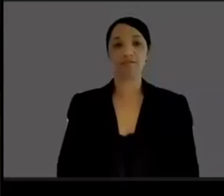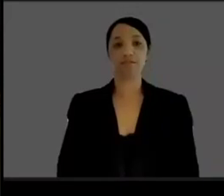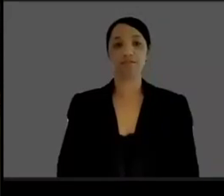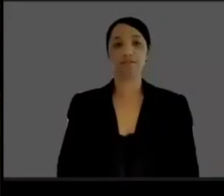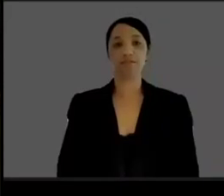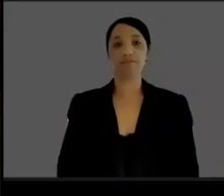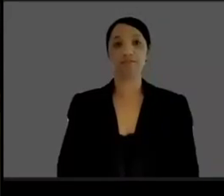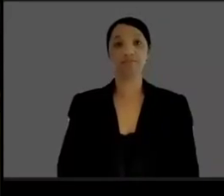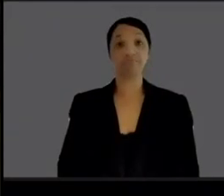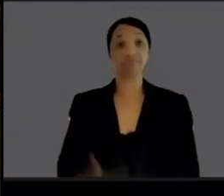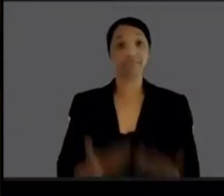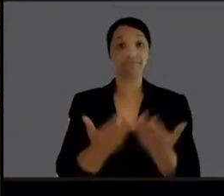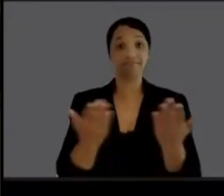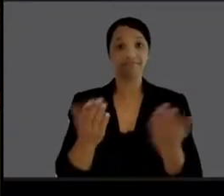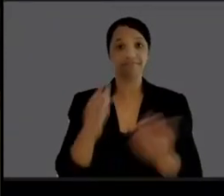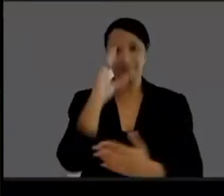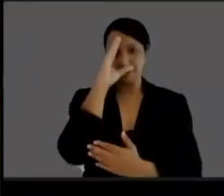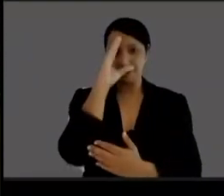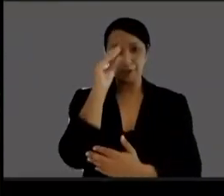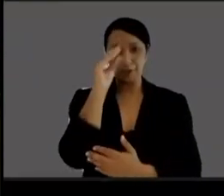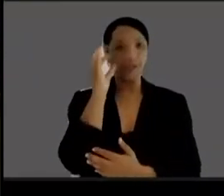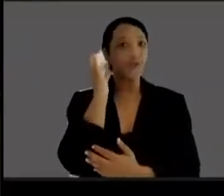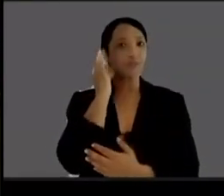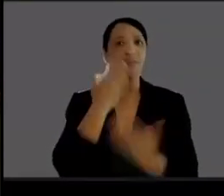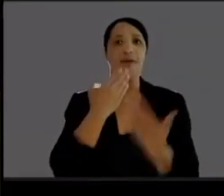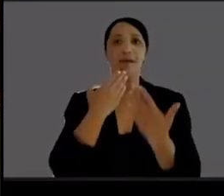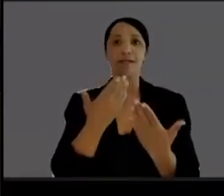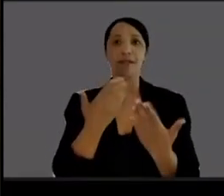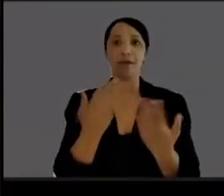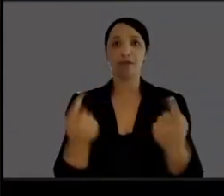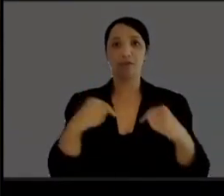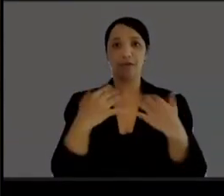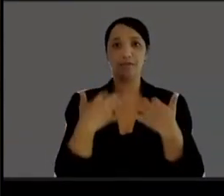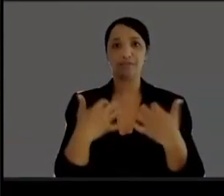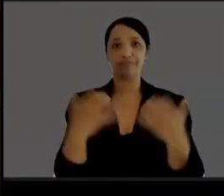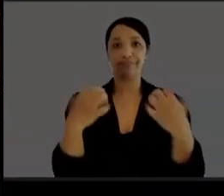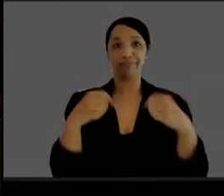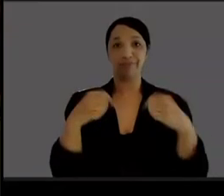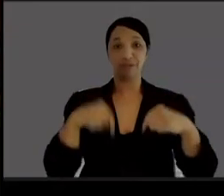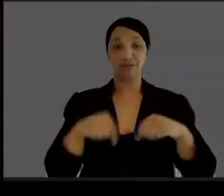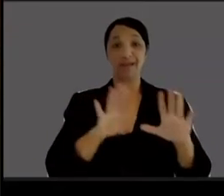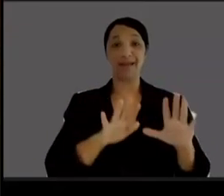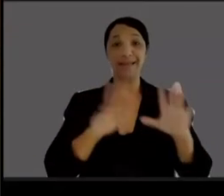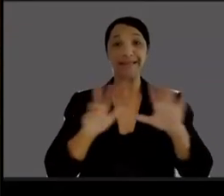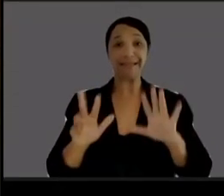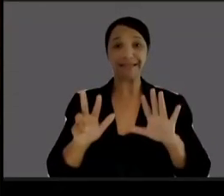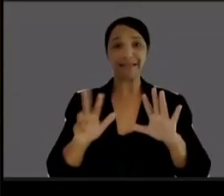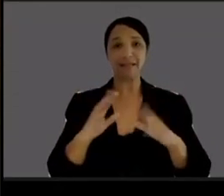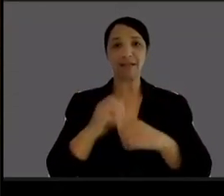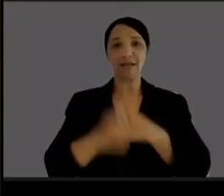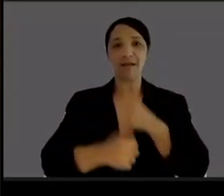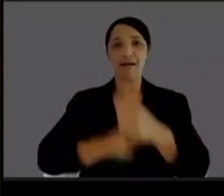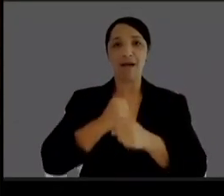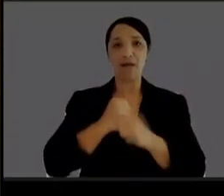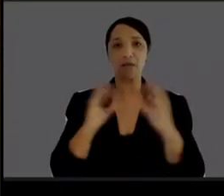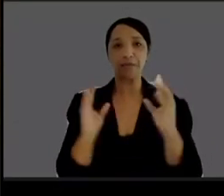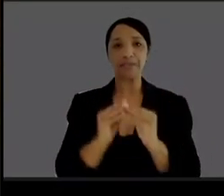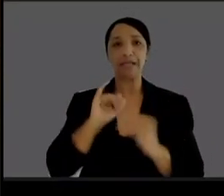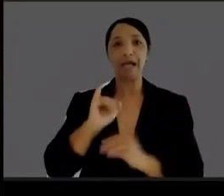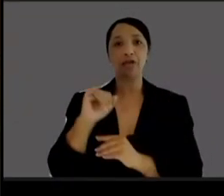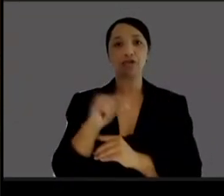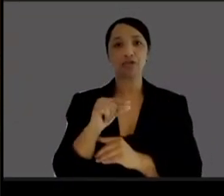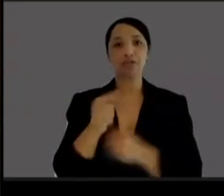ご席の皆様本日は国際連合と総務省主催の第18回